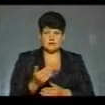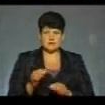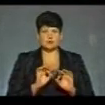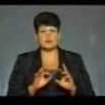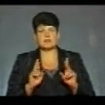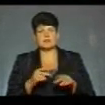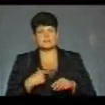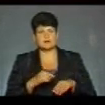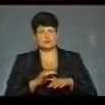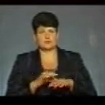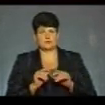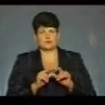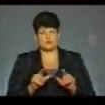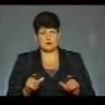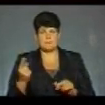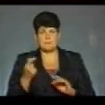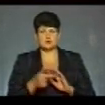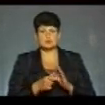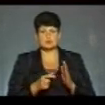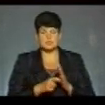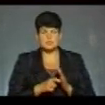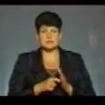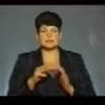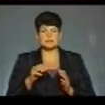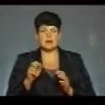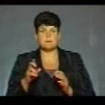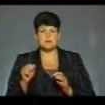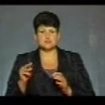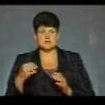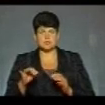поводитись у школі. Першокласник Олександр Табачинський